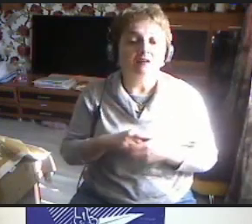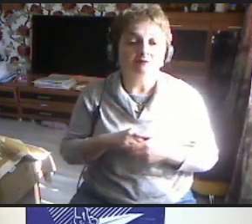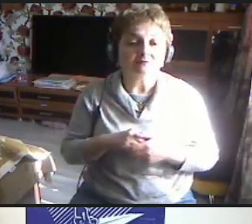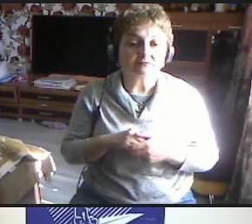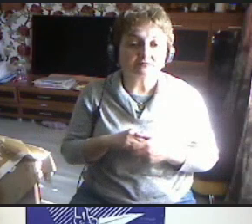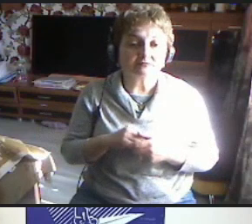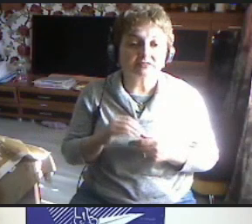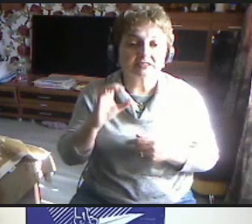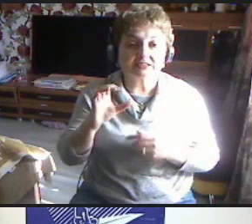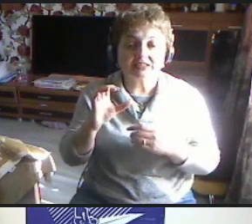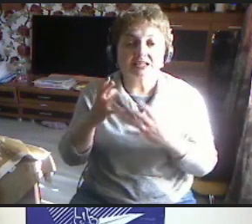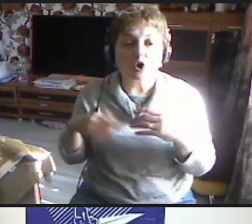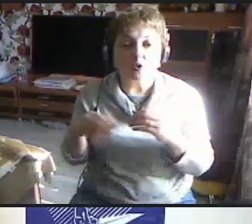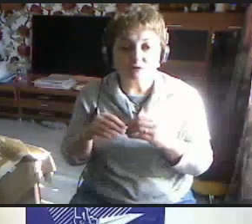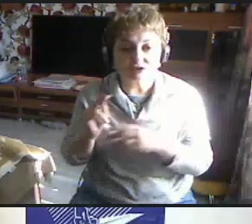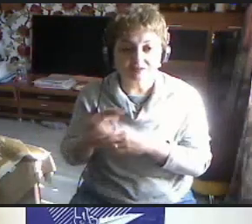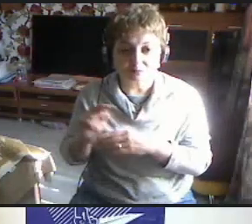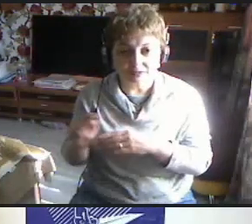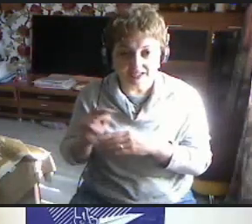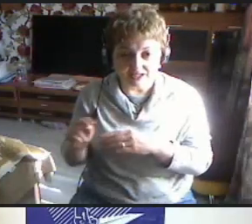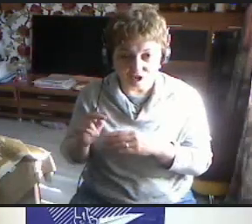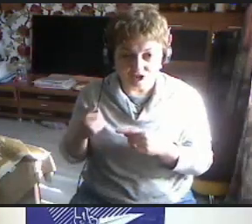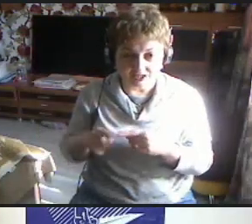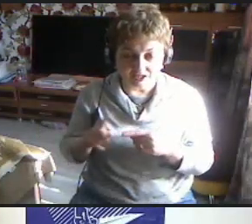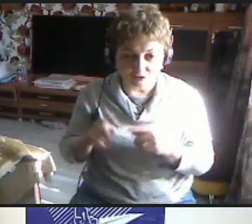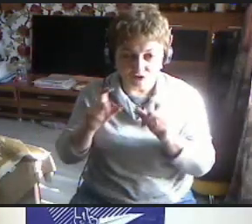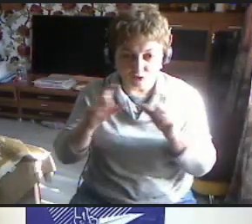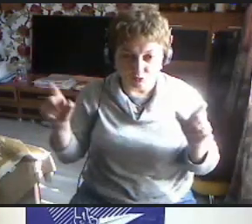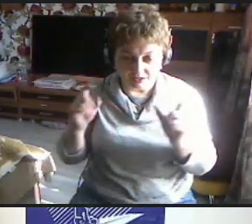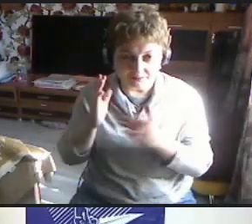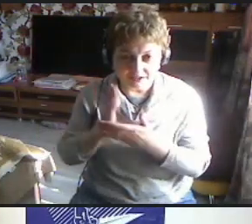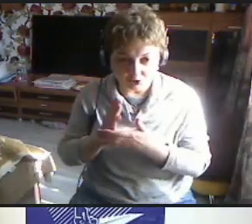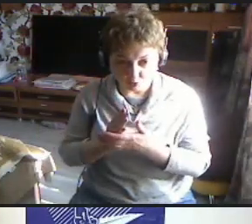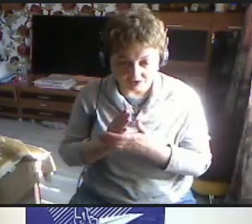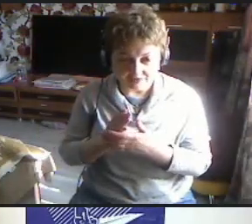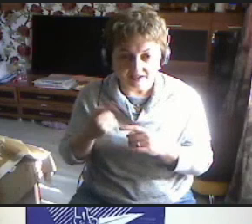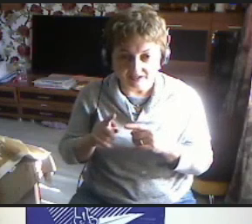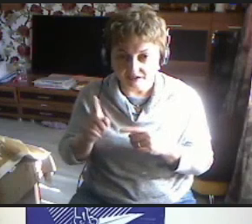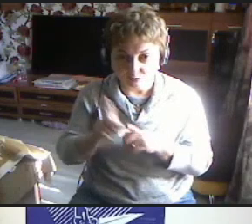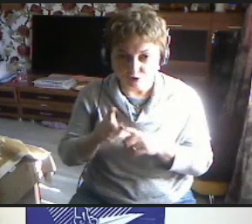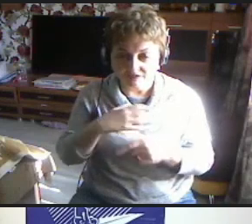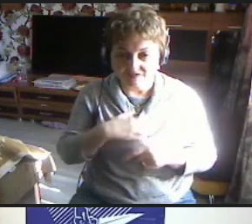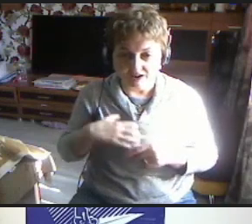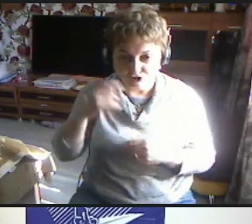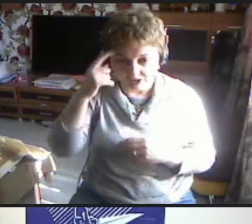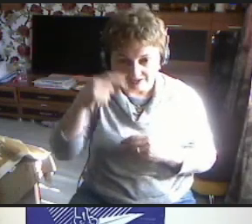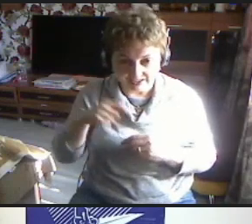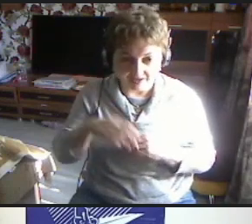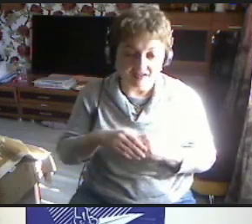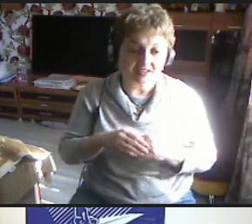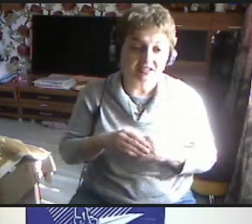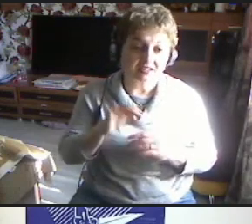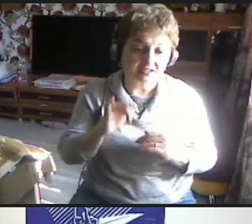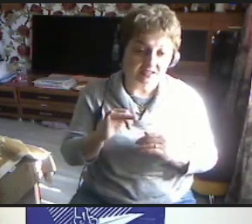сообщество педагогическое, которое в школе присутствует. Это тоже важно осознавать. Ну и